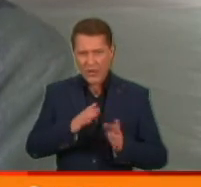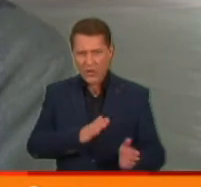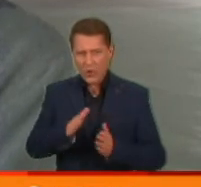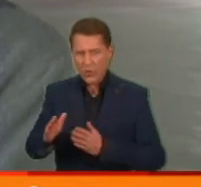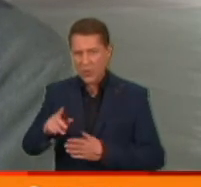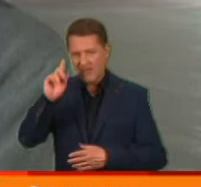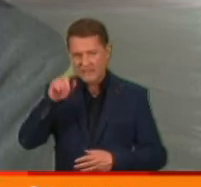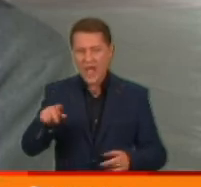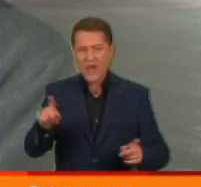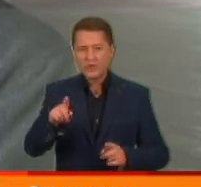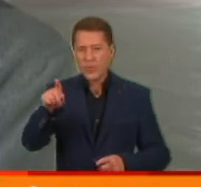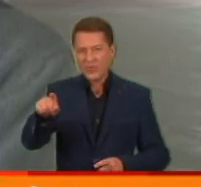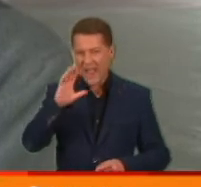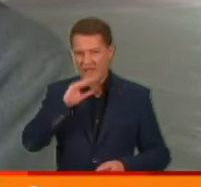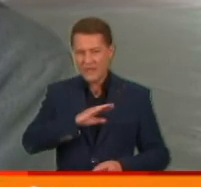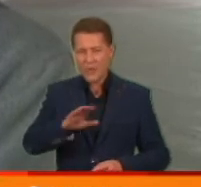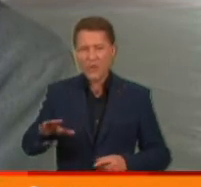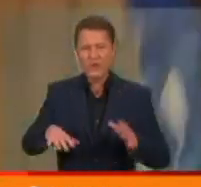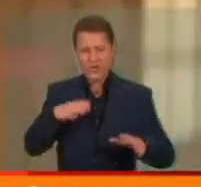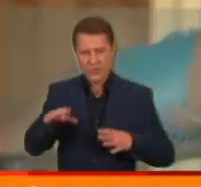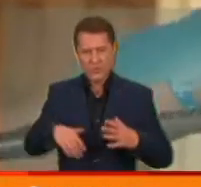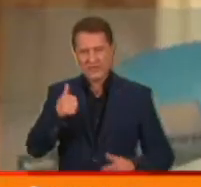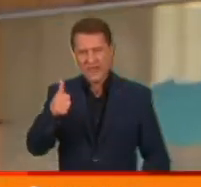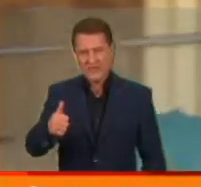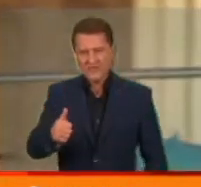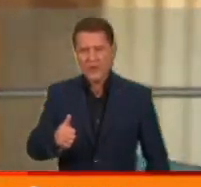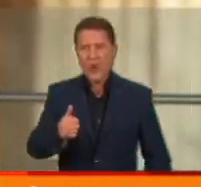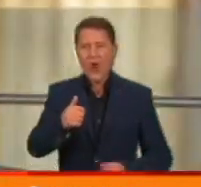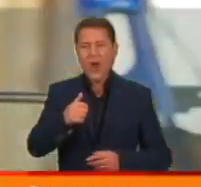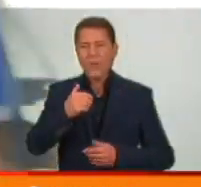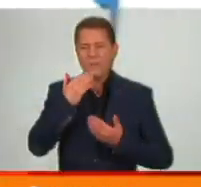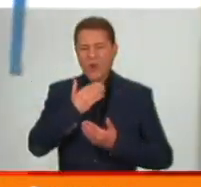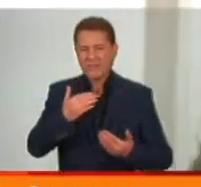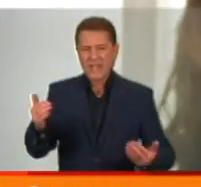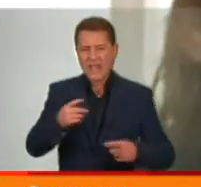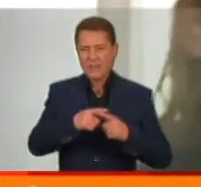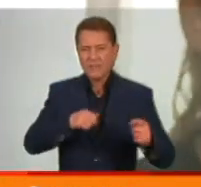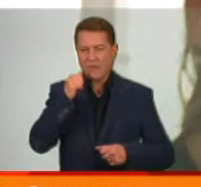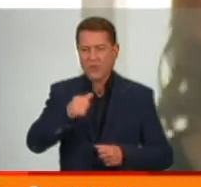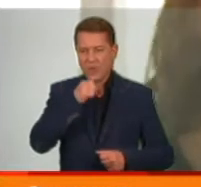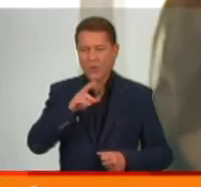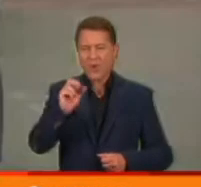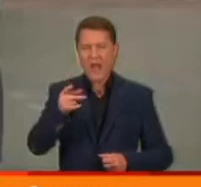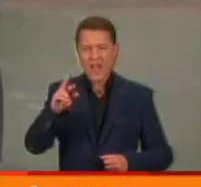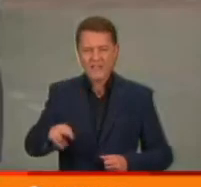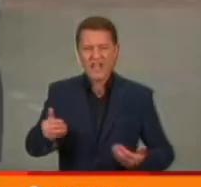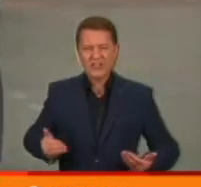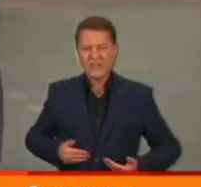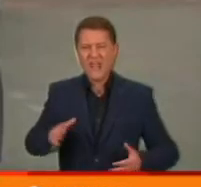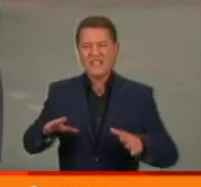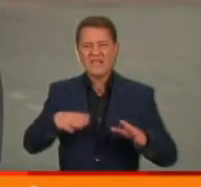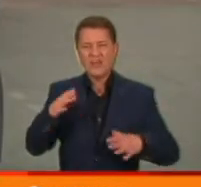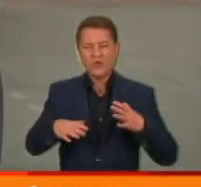в неї не виходить, тренується інтенсивно. Останні півроку, як і решта наших нескорених, Катя буквально живе на